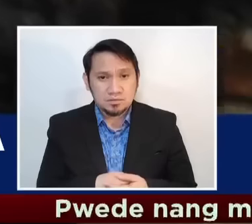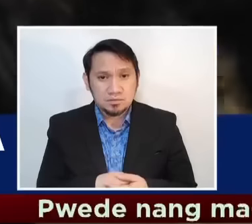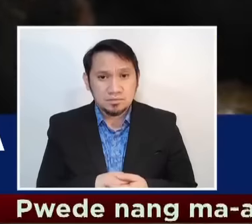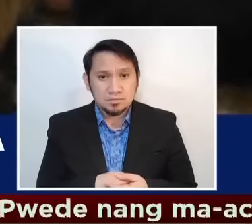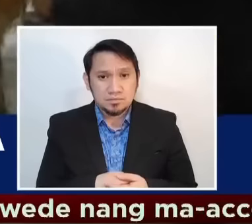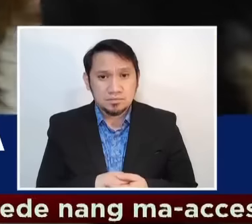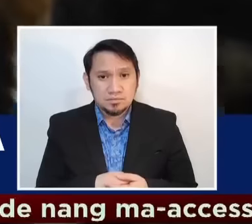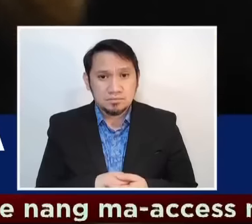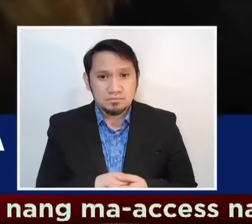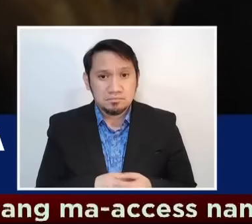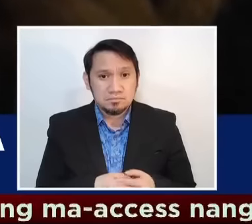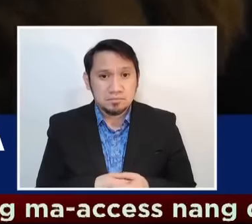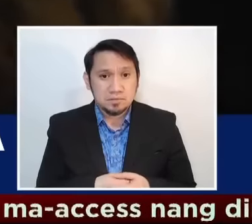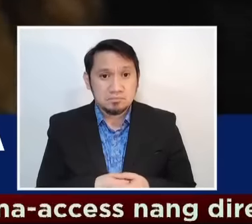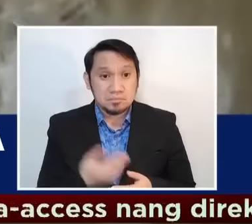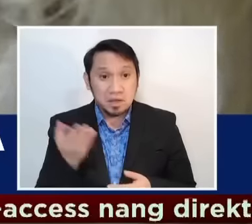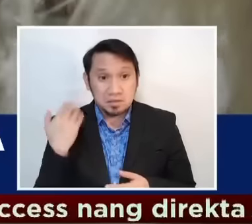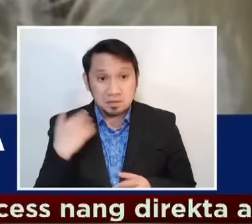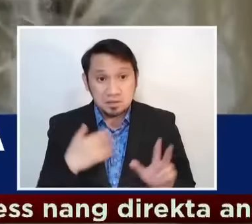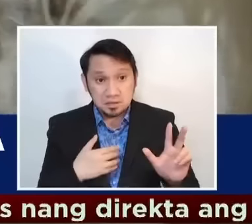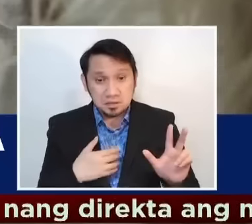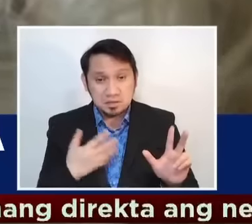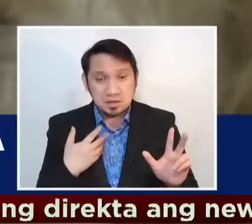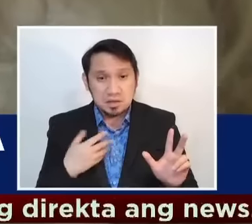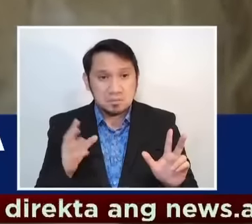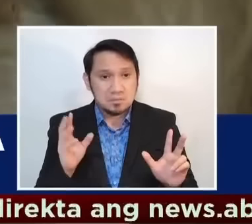Mula sa tatlo, ngayon nasa anim na